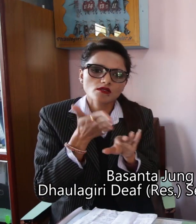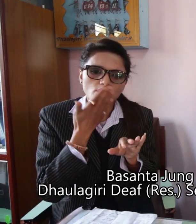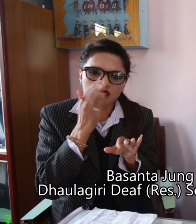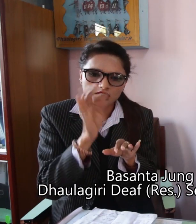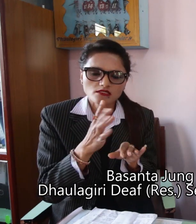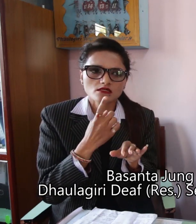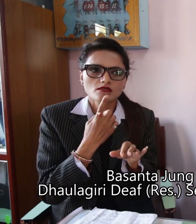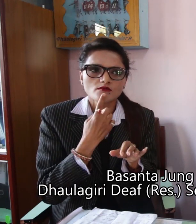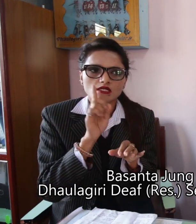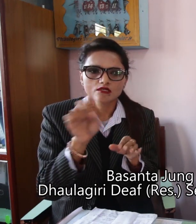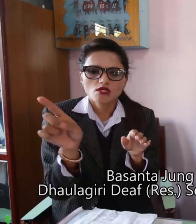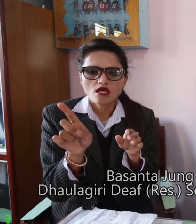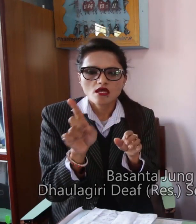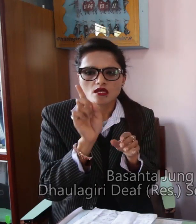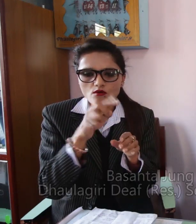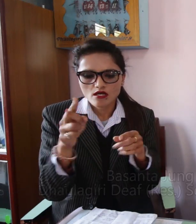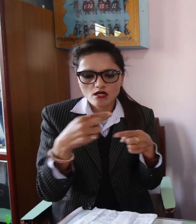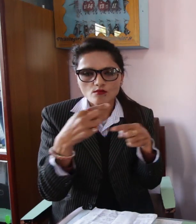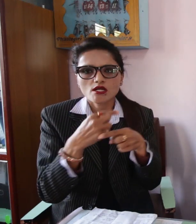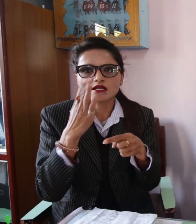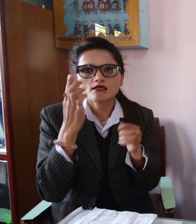लिया